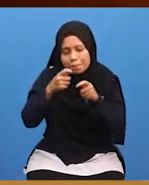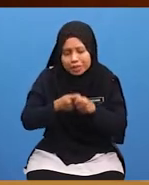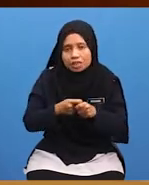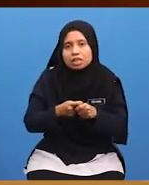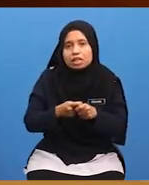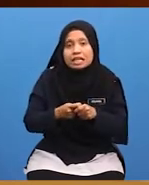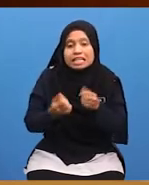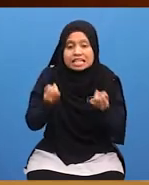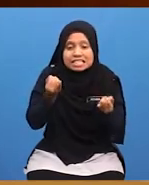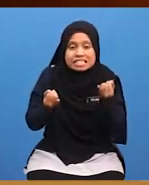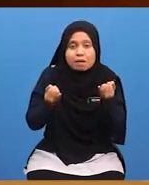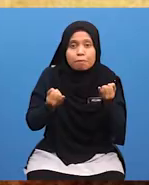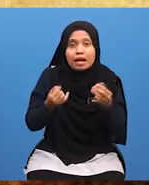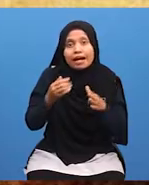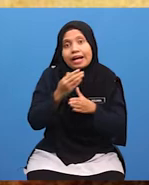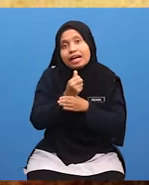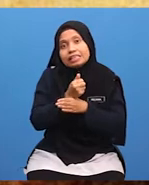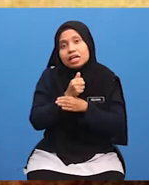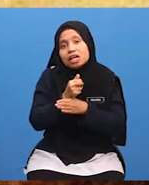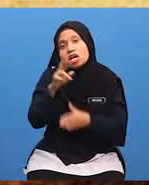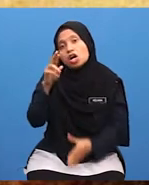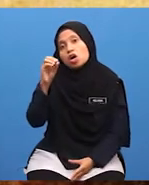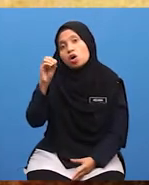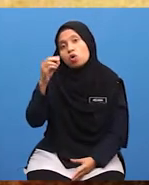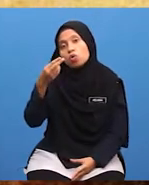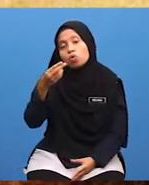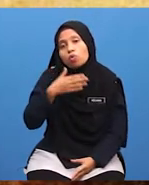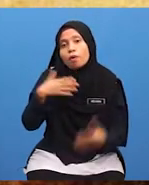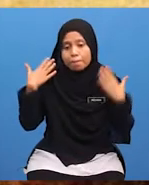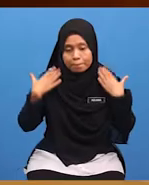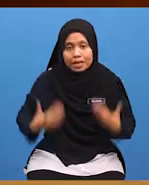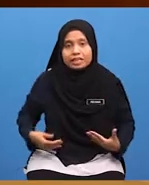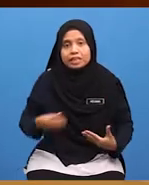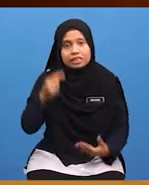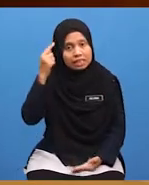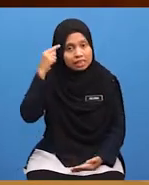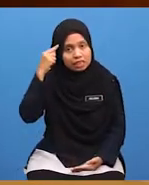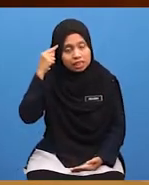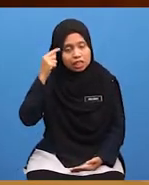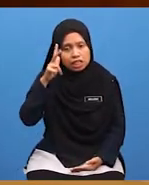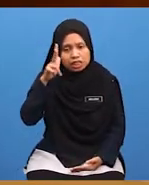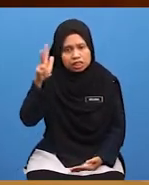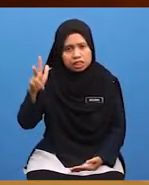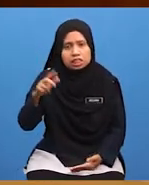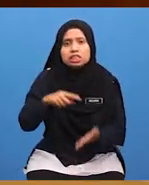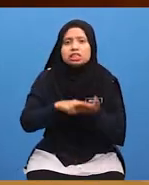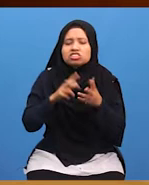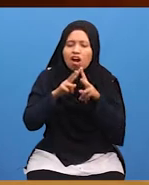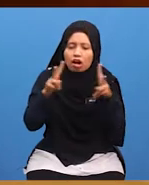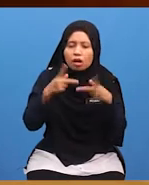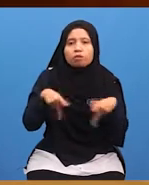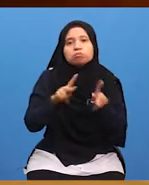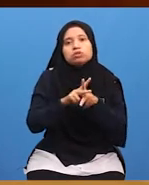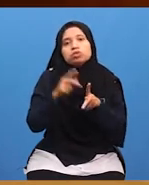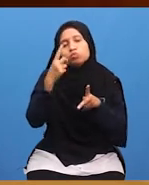menekankan keseimbangan antara roh, jasad dan akal. Dan ketiga-tiga unsur ini penting dalam